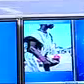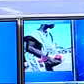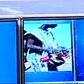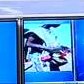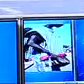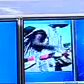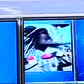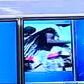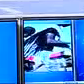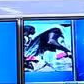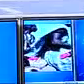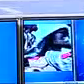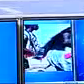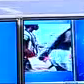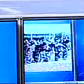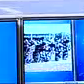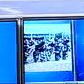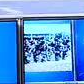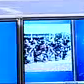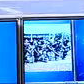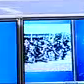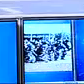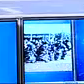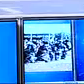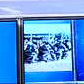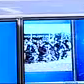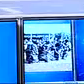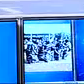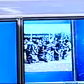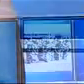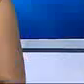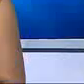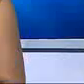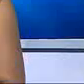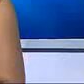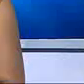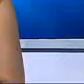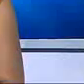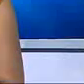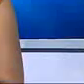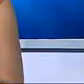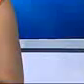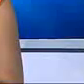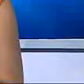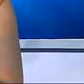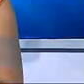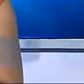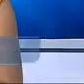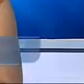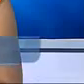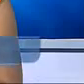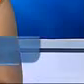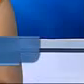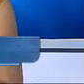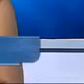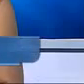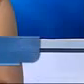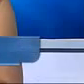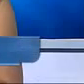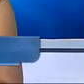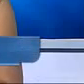Bienvenue et bonne fête à toutes les femmes. Aujourd'hui, journée internationale de la